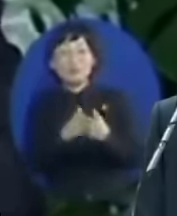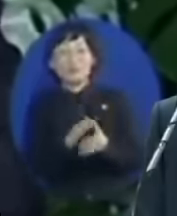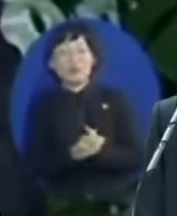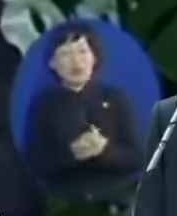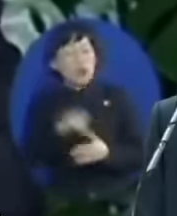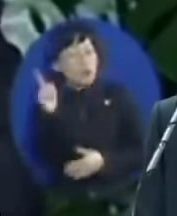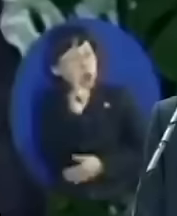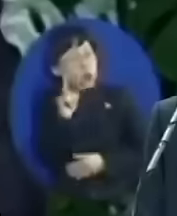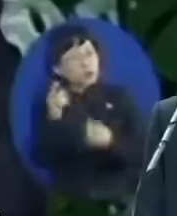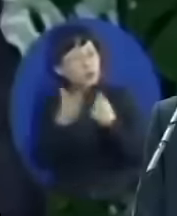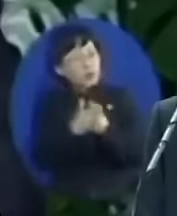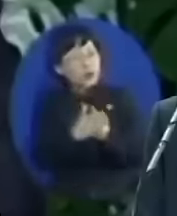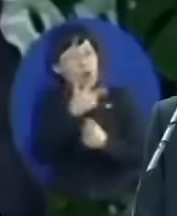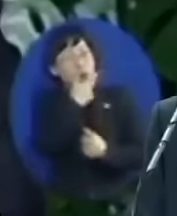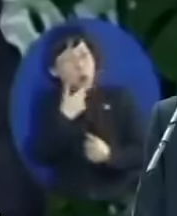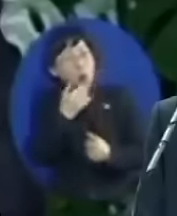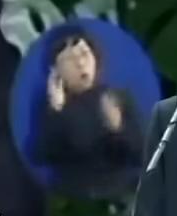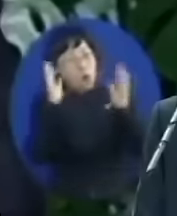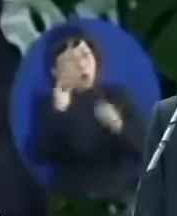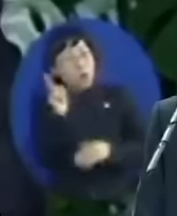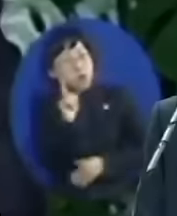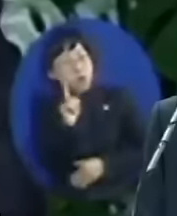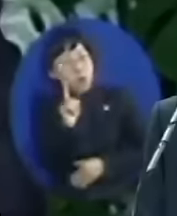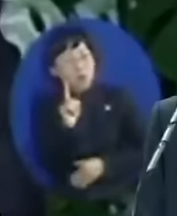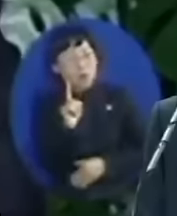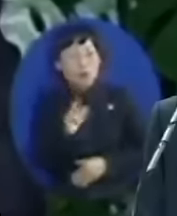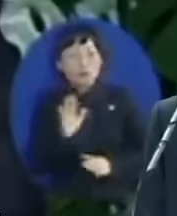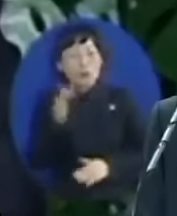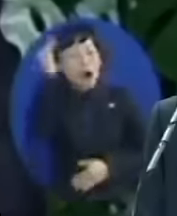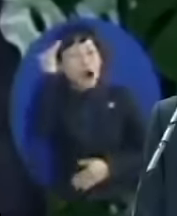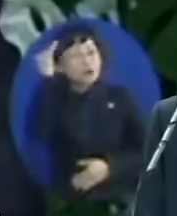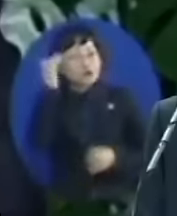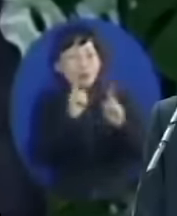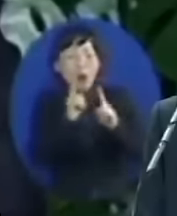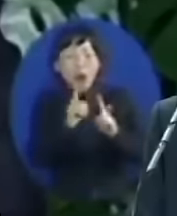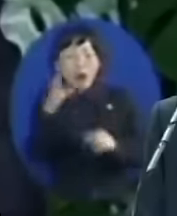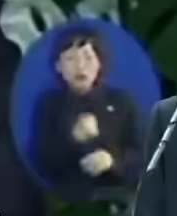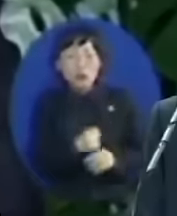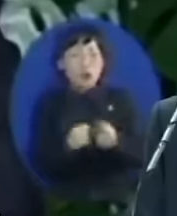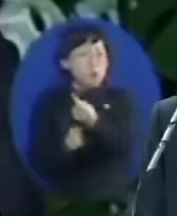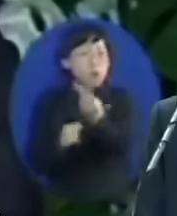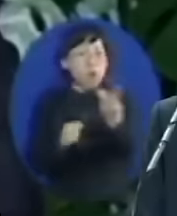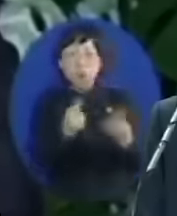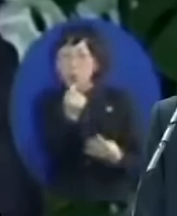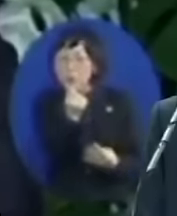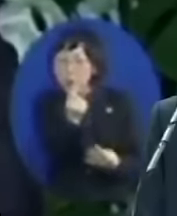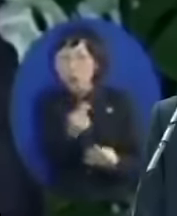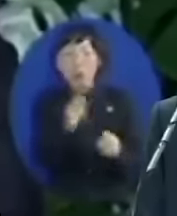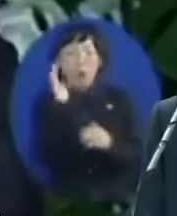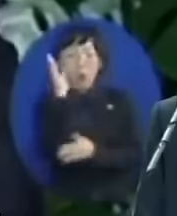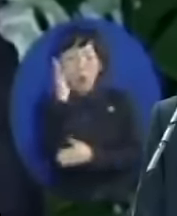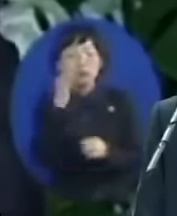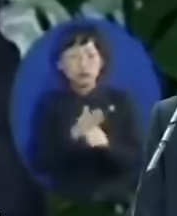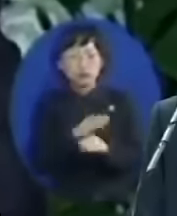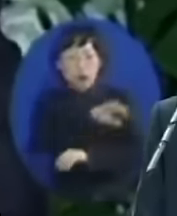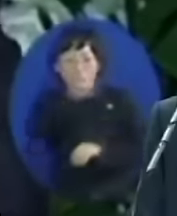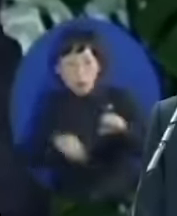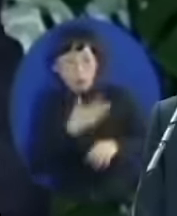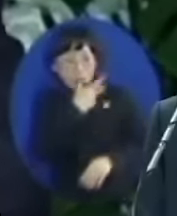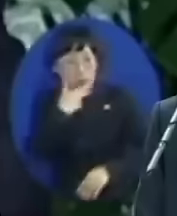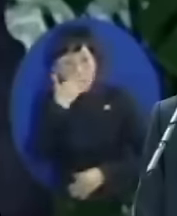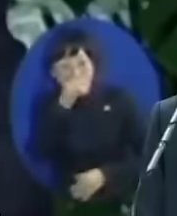무엇 때문에 영어를 공부해야 됩니까? 한국말로도 몇 사람 안 찾아도 내가 설교하는데 내가 무슨 영어로서 설교를 한단 말입니까?